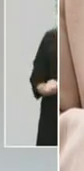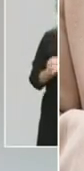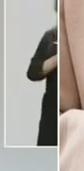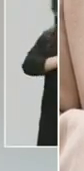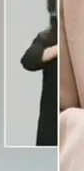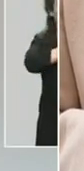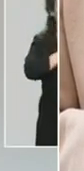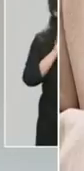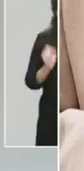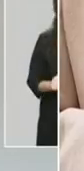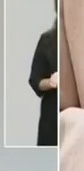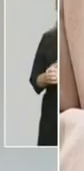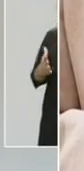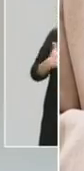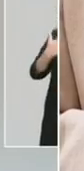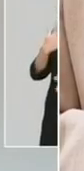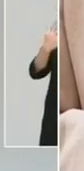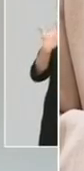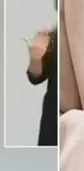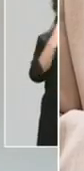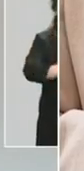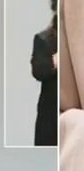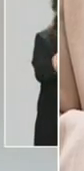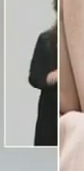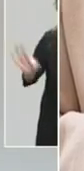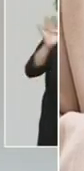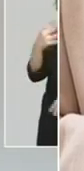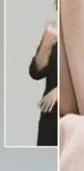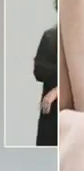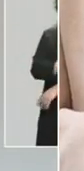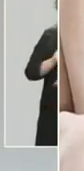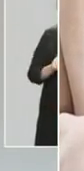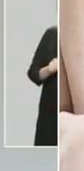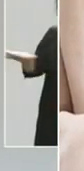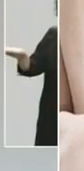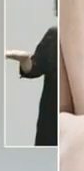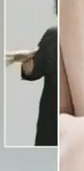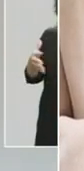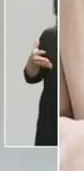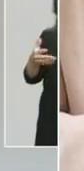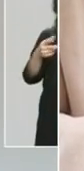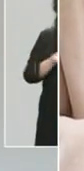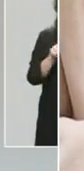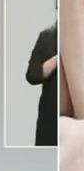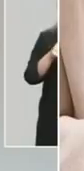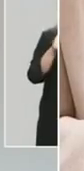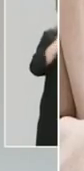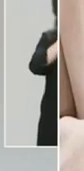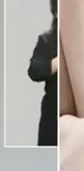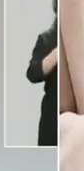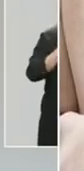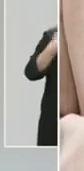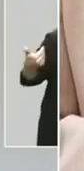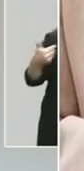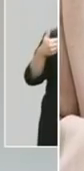aujourd'hui, Olivier Véran, le gouvernement met une pression supplémentaire avec cette mesure annoncée pour les non-vaccinés. Les tests PCR